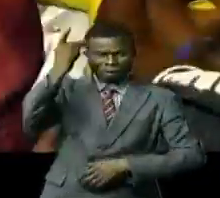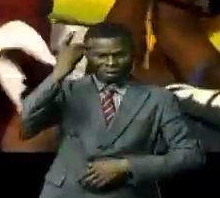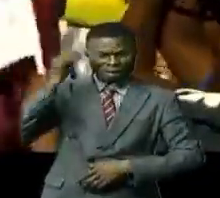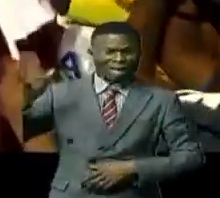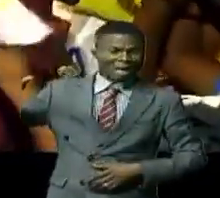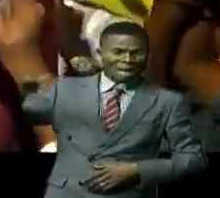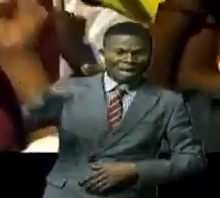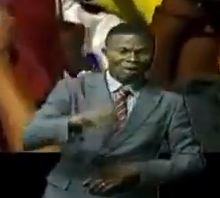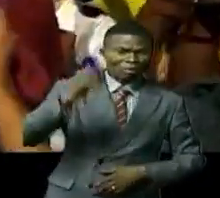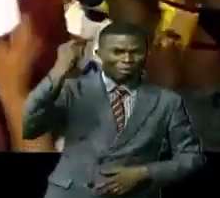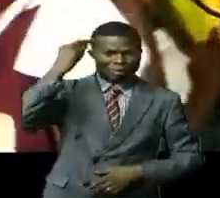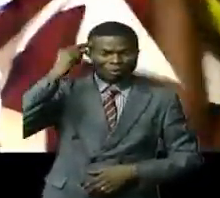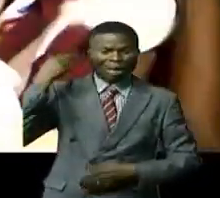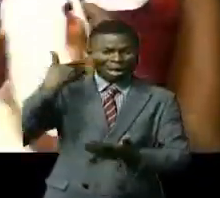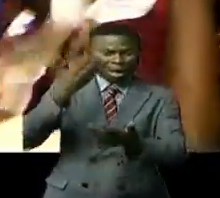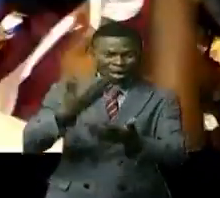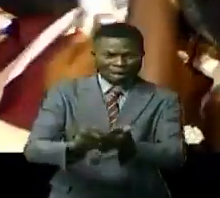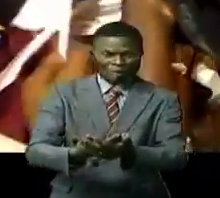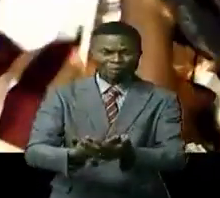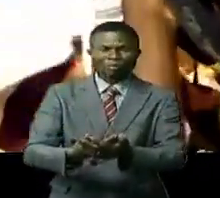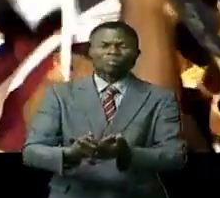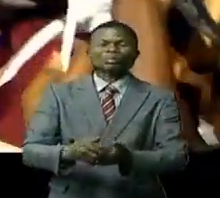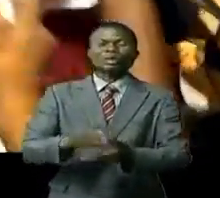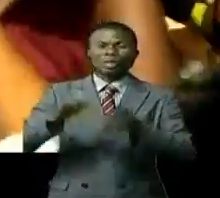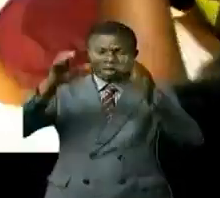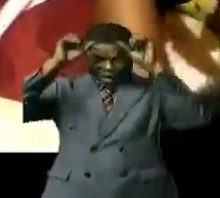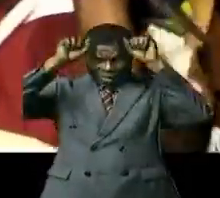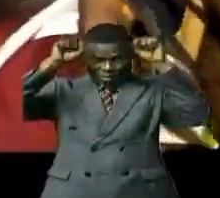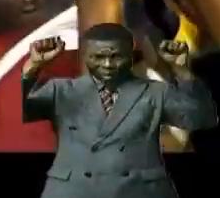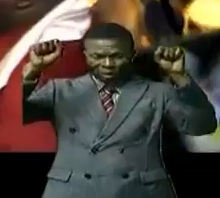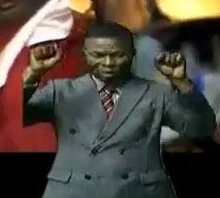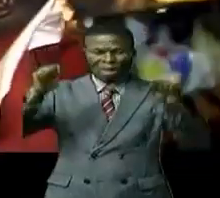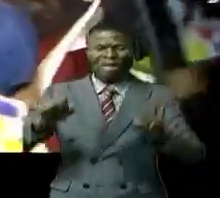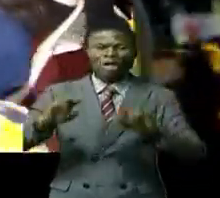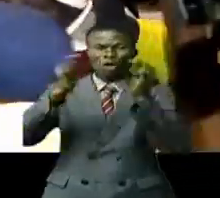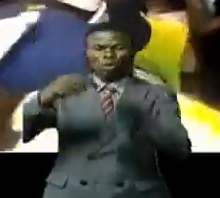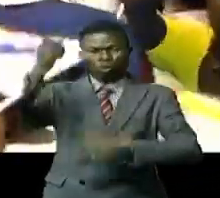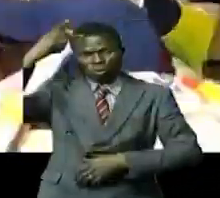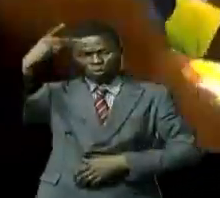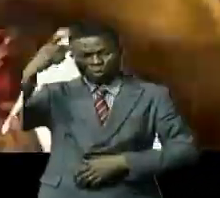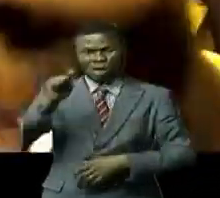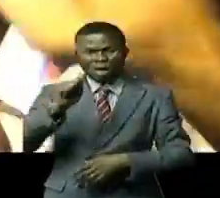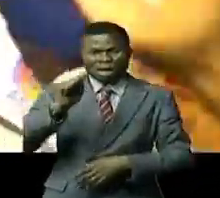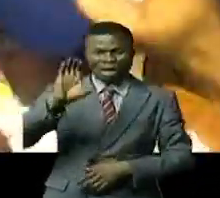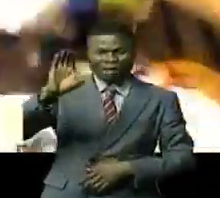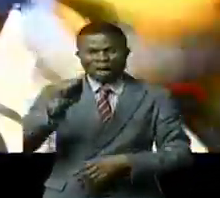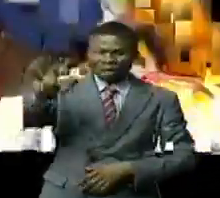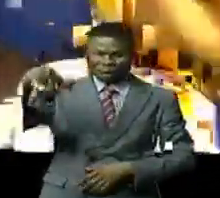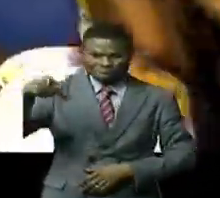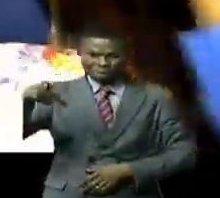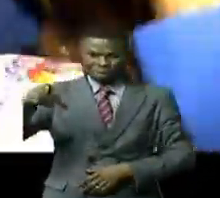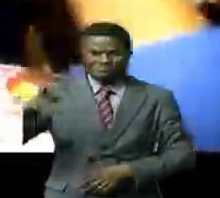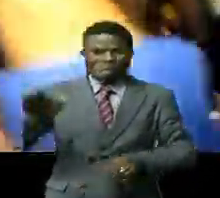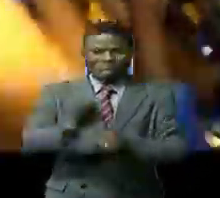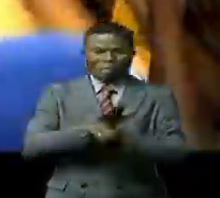son arrivée, l'autorité morale de l'Alliance des Congolais Progressistes, ACP, visiblement enthousiaste